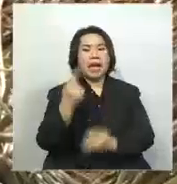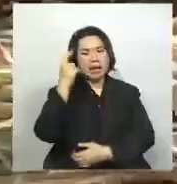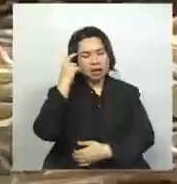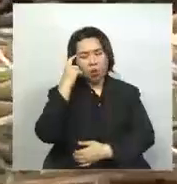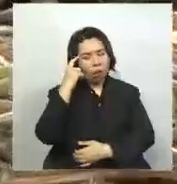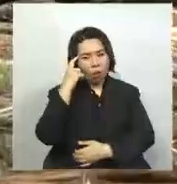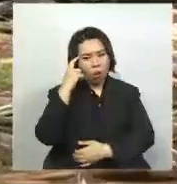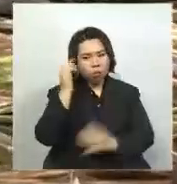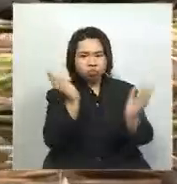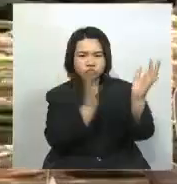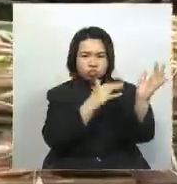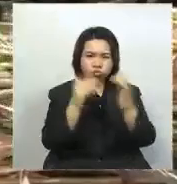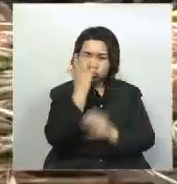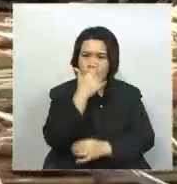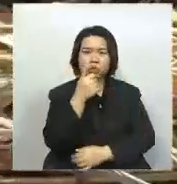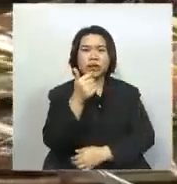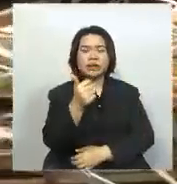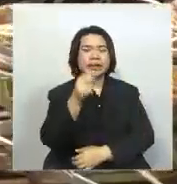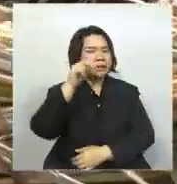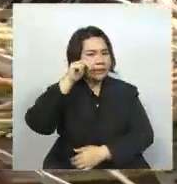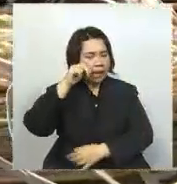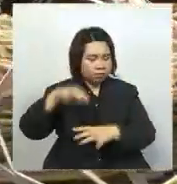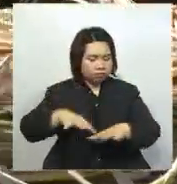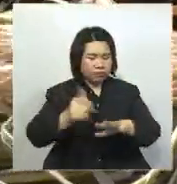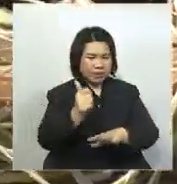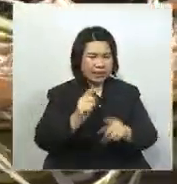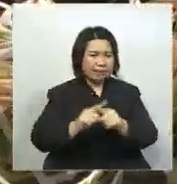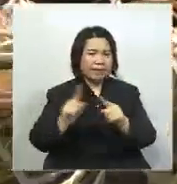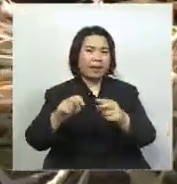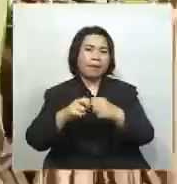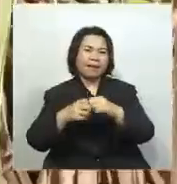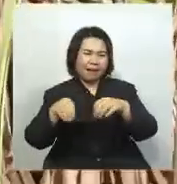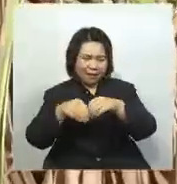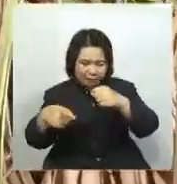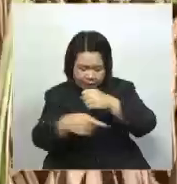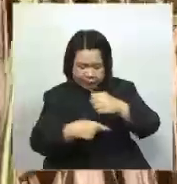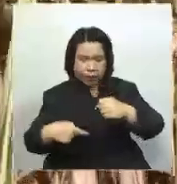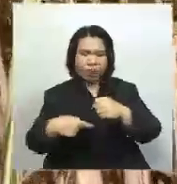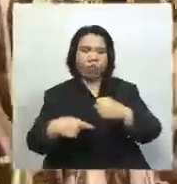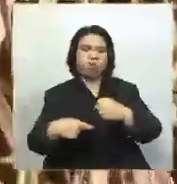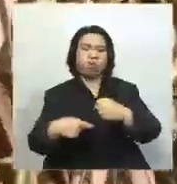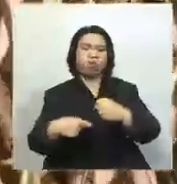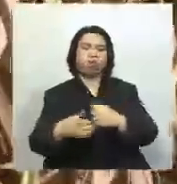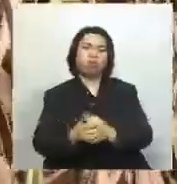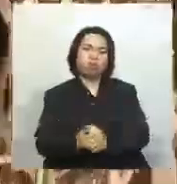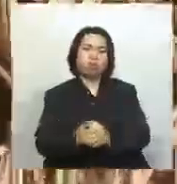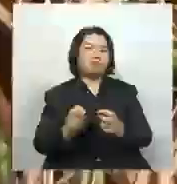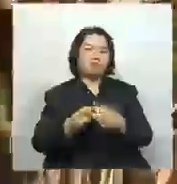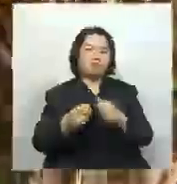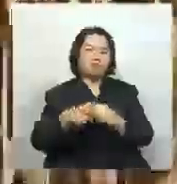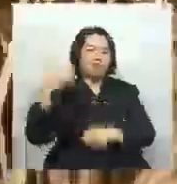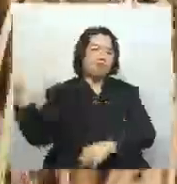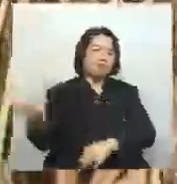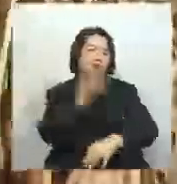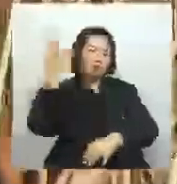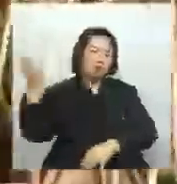จะเยอะมากนะครับเพราะว่าข้าวดีน้ำดีนะครับแต่ว่าบังเอิญมาจะเก็บเกี่ยวแล้ววันสองวันแล้วก็มาโดนอิทธิพล